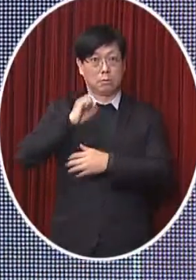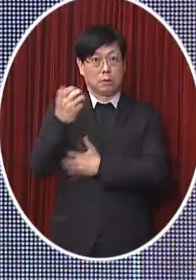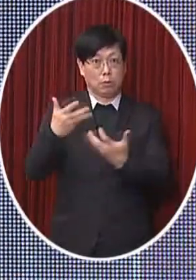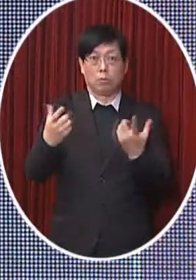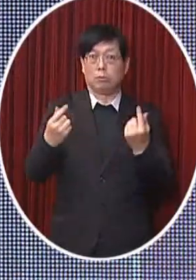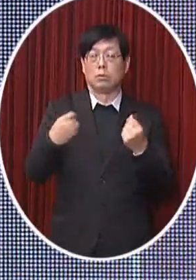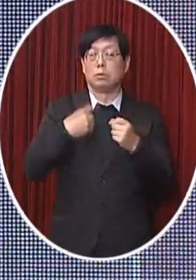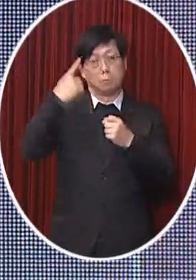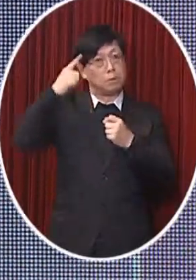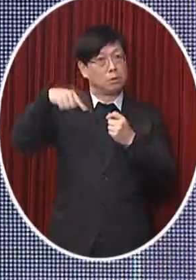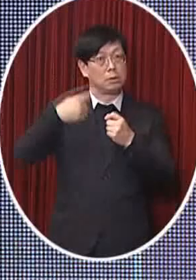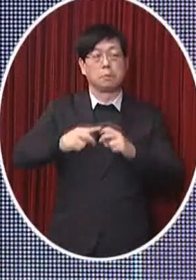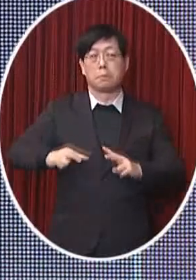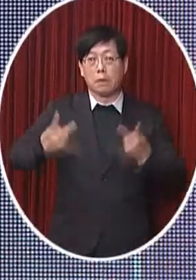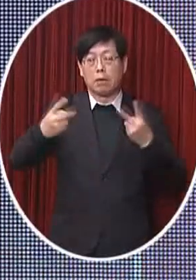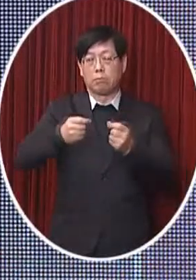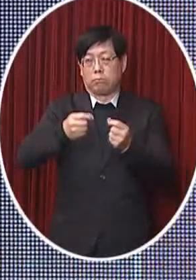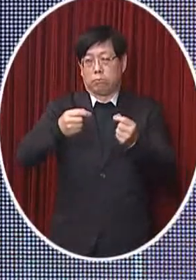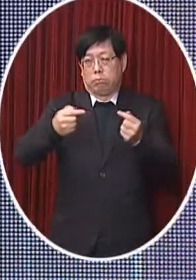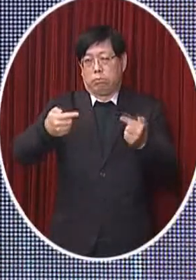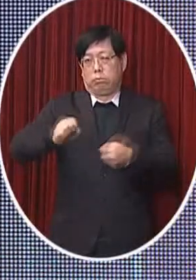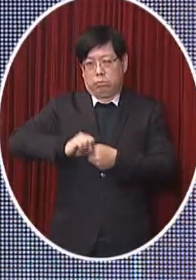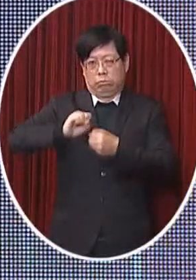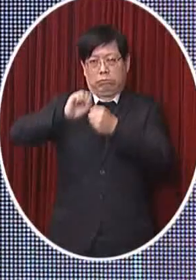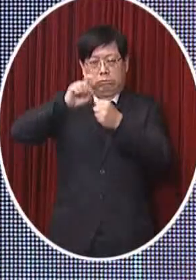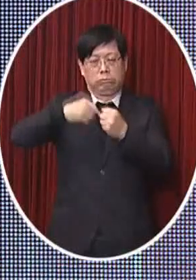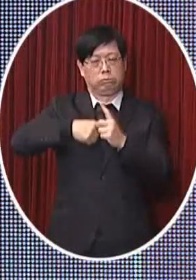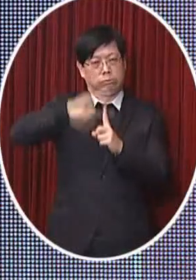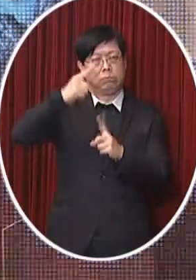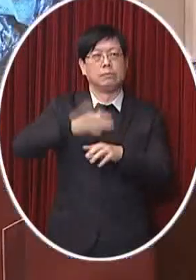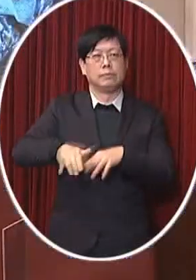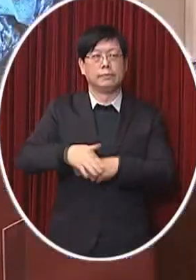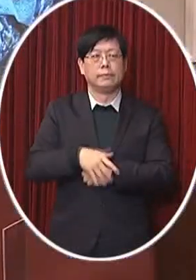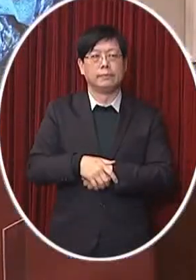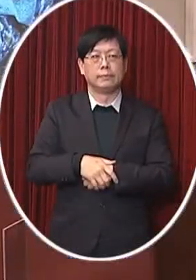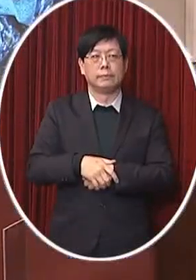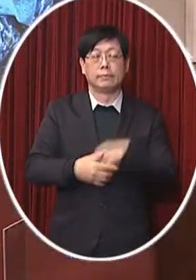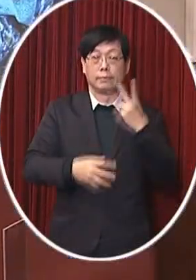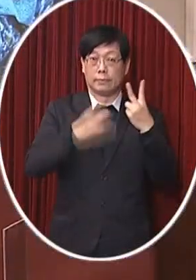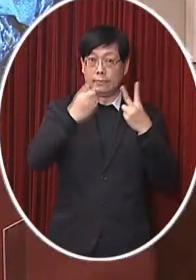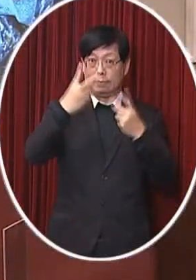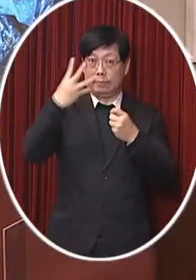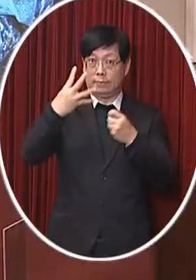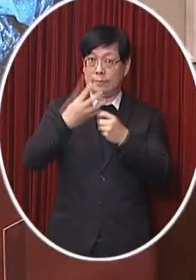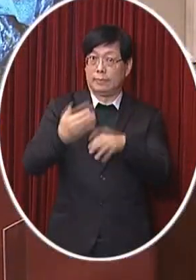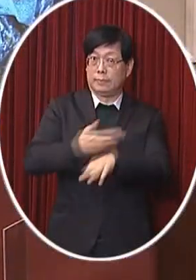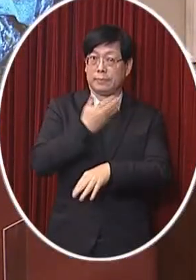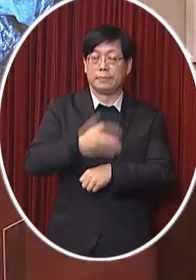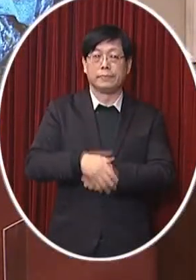也会从明年开始逐步增加训练的强度。2024年起，